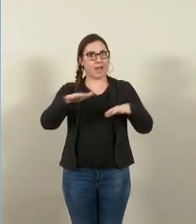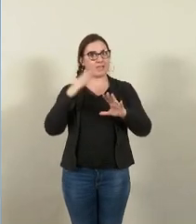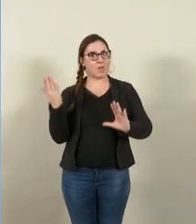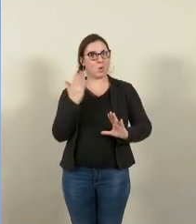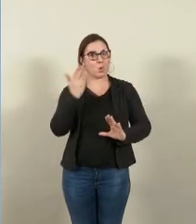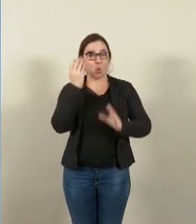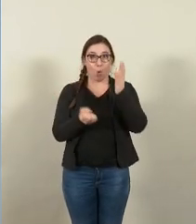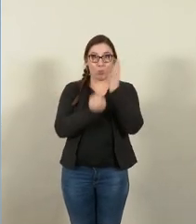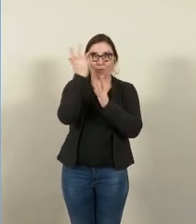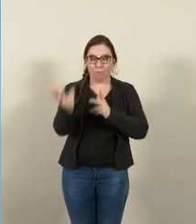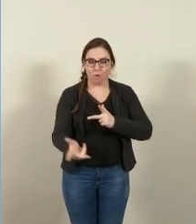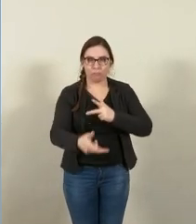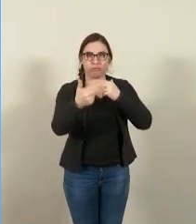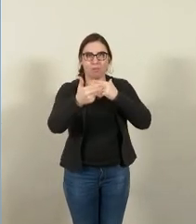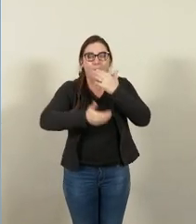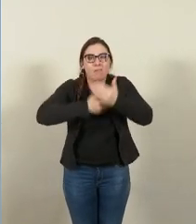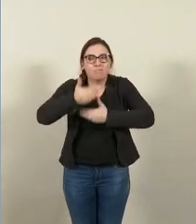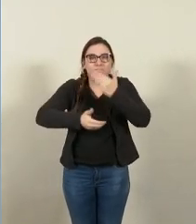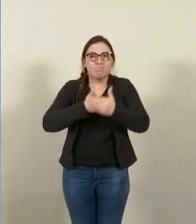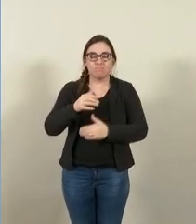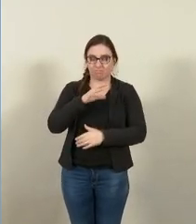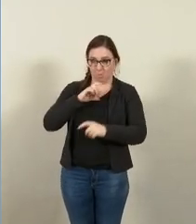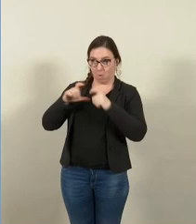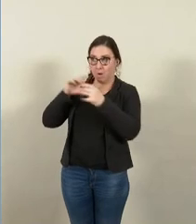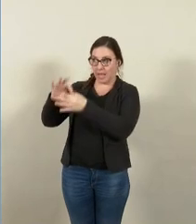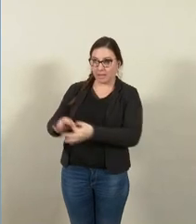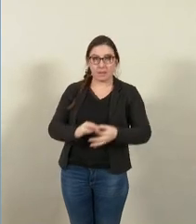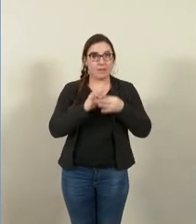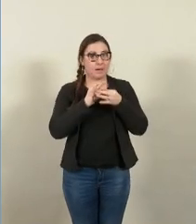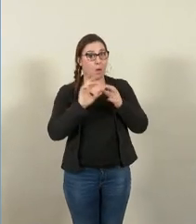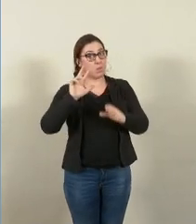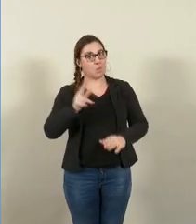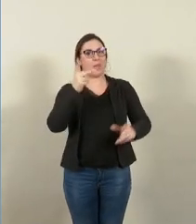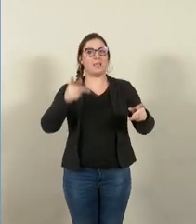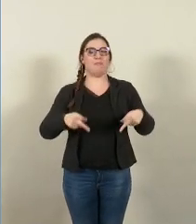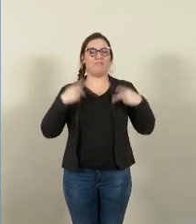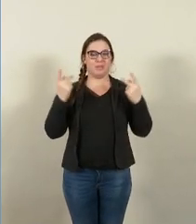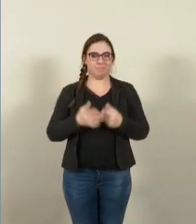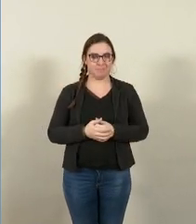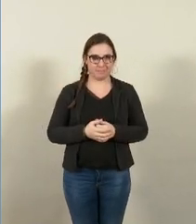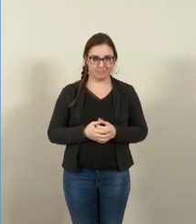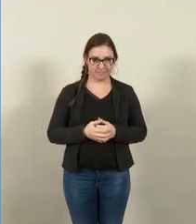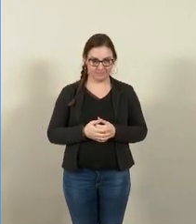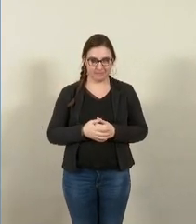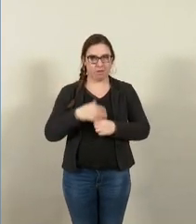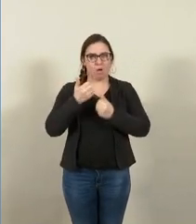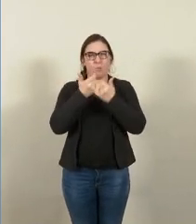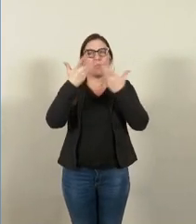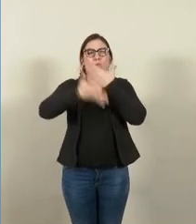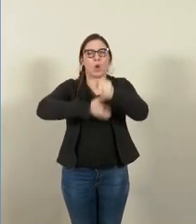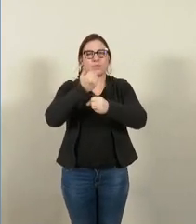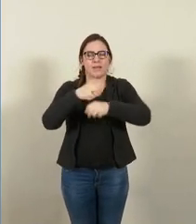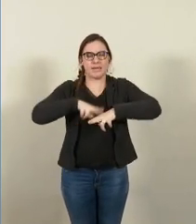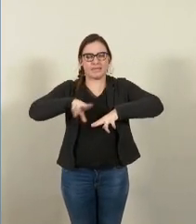d'une nouvelle phase qui lui permettra comme l'a bien dit Isabelle pets d'entamer sa trè vie nous avons encore plusieurs années de travaux devant